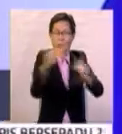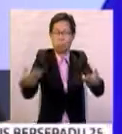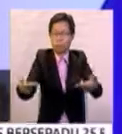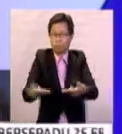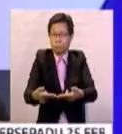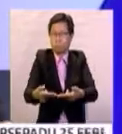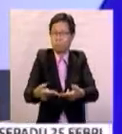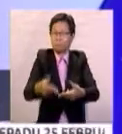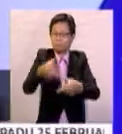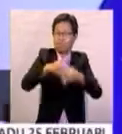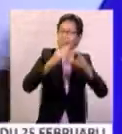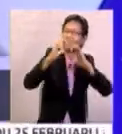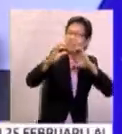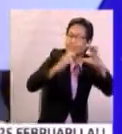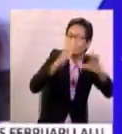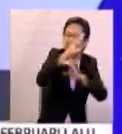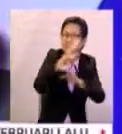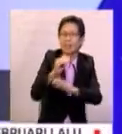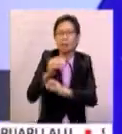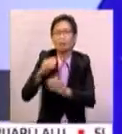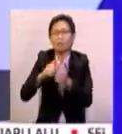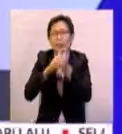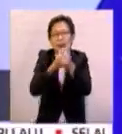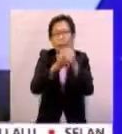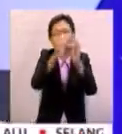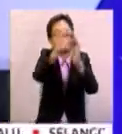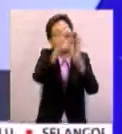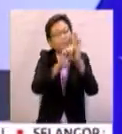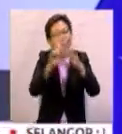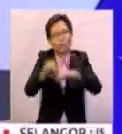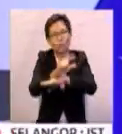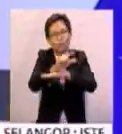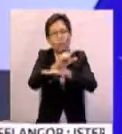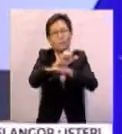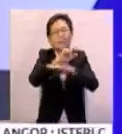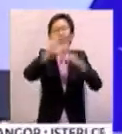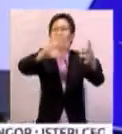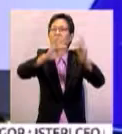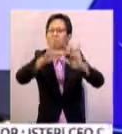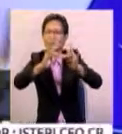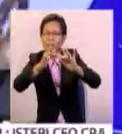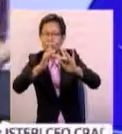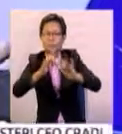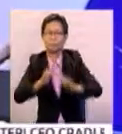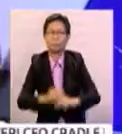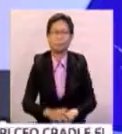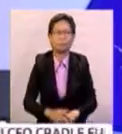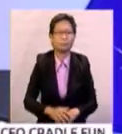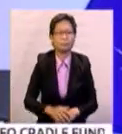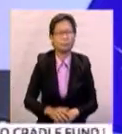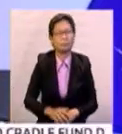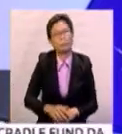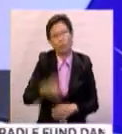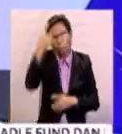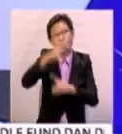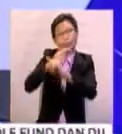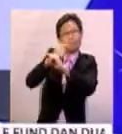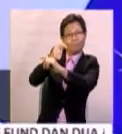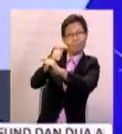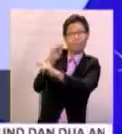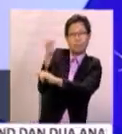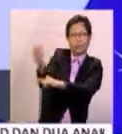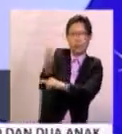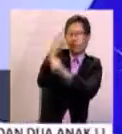dalam komunikasi serta mematuhi etika penggunaan media sosial. Walaupun untuk mempertahankan